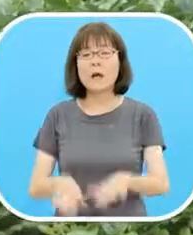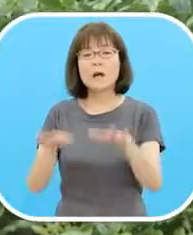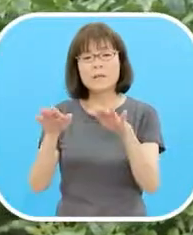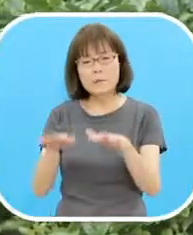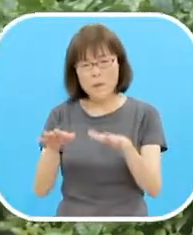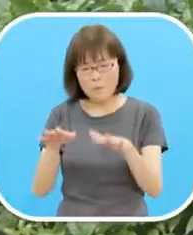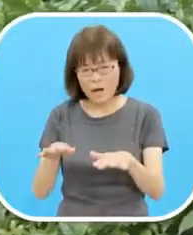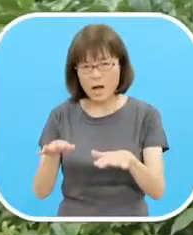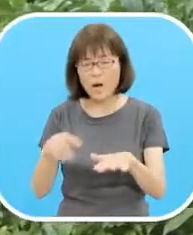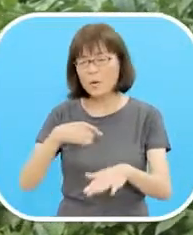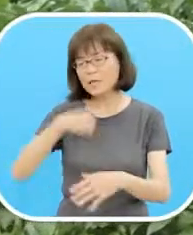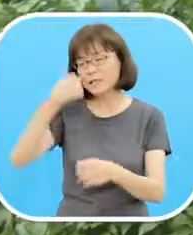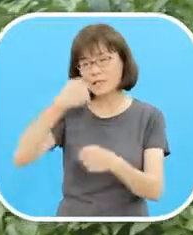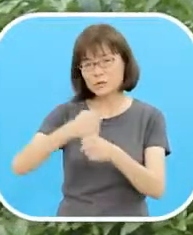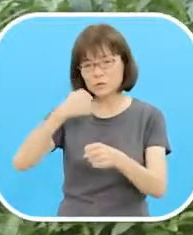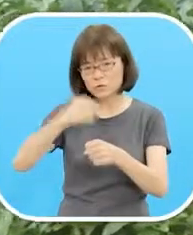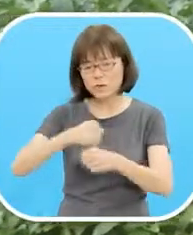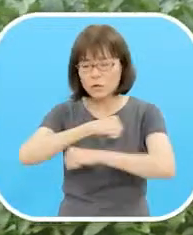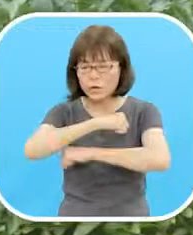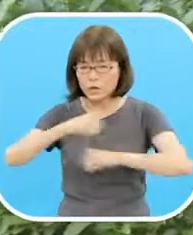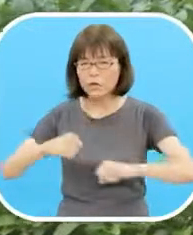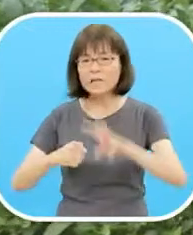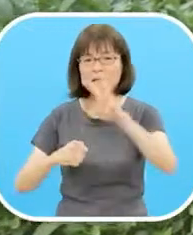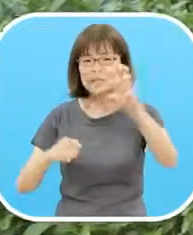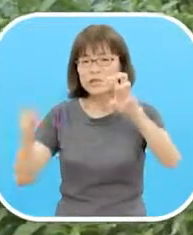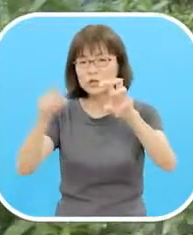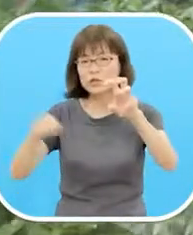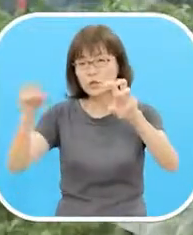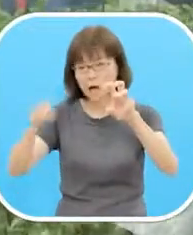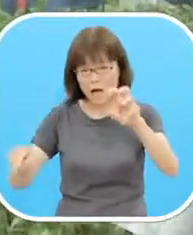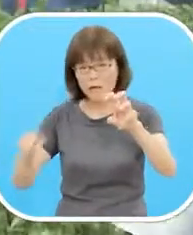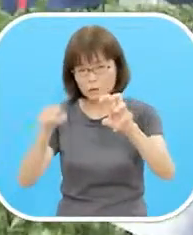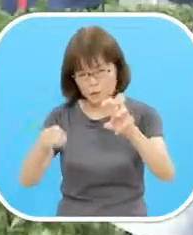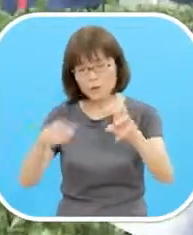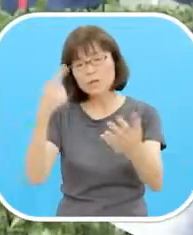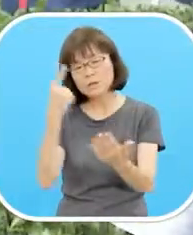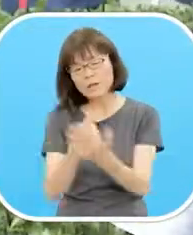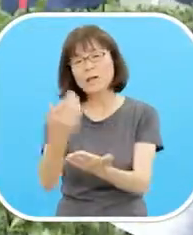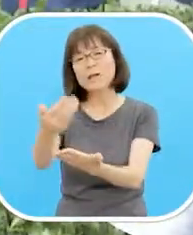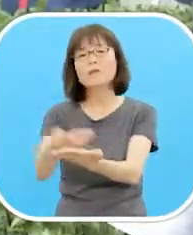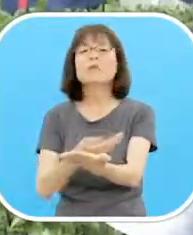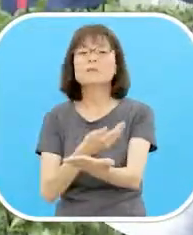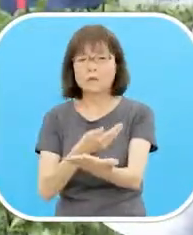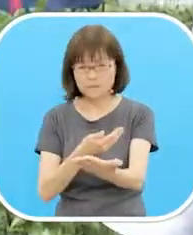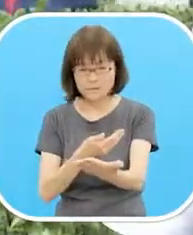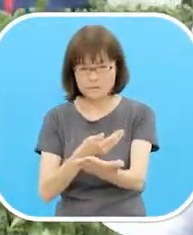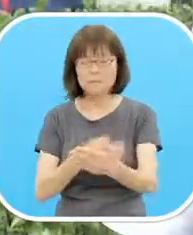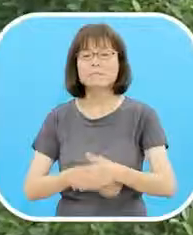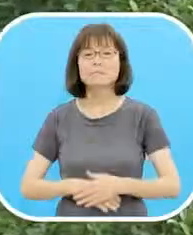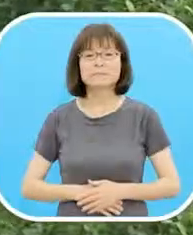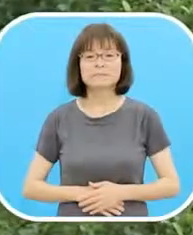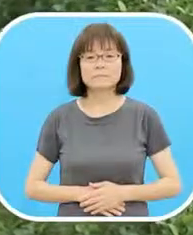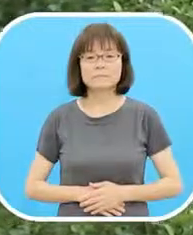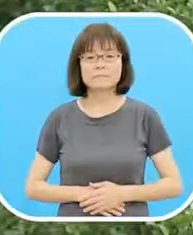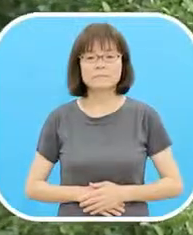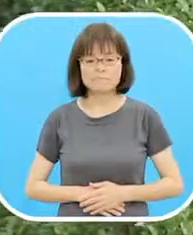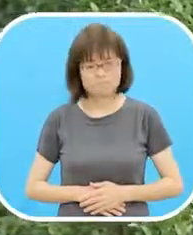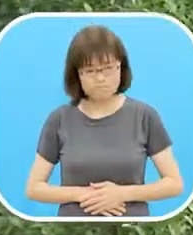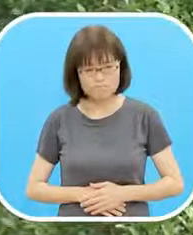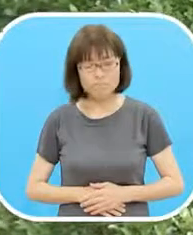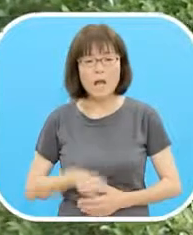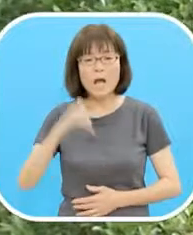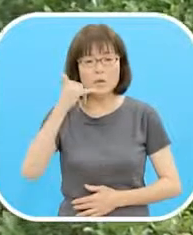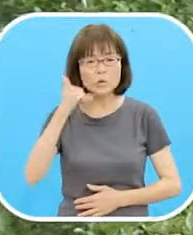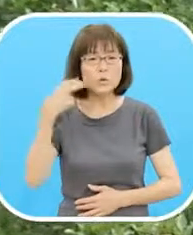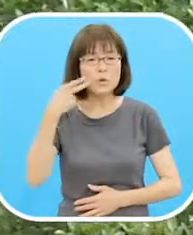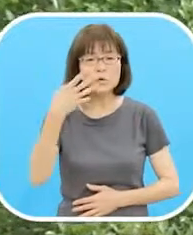ですか？ 今私の作ってる30アールだけ残されております。 そして能